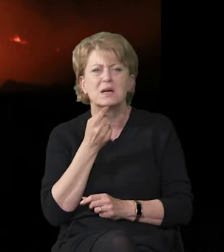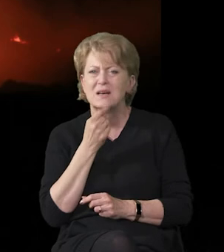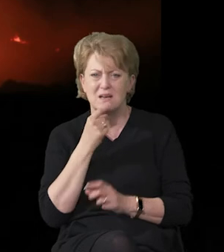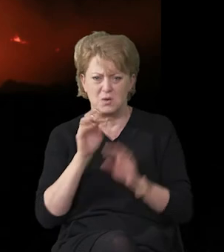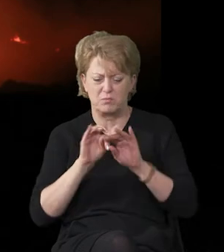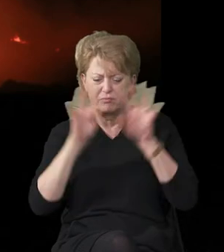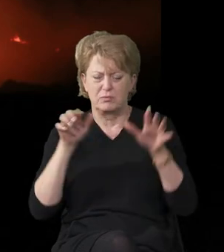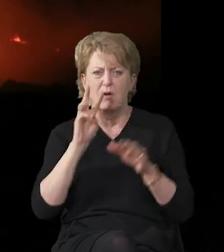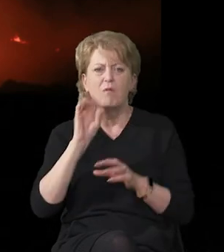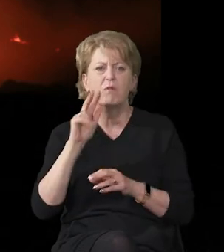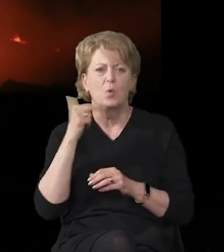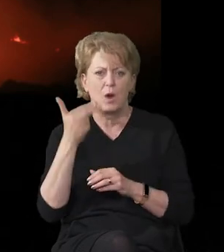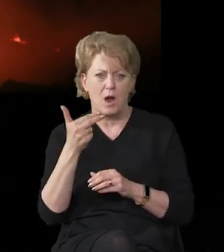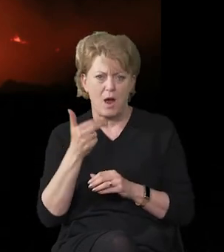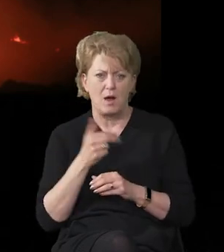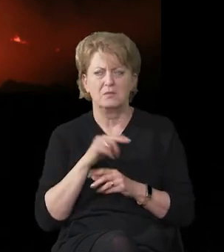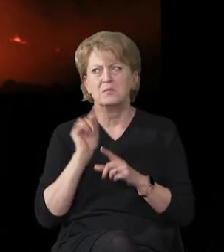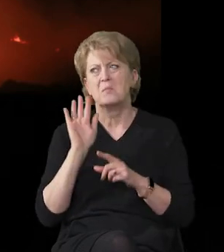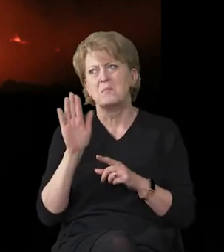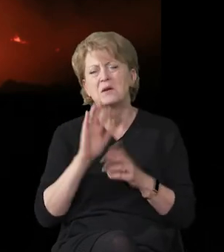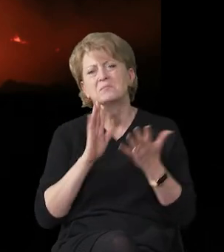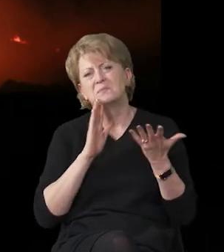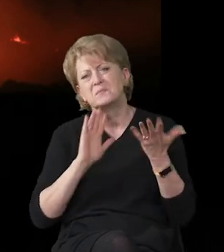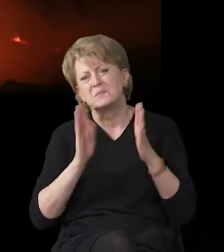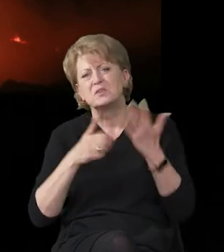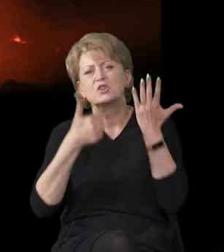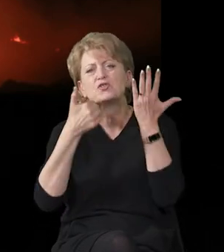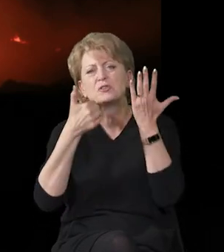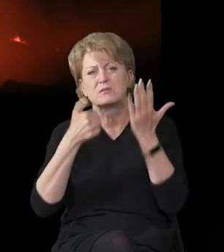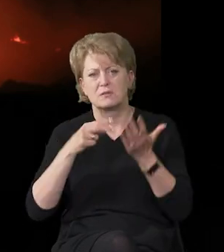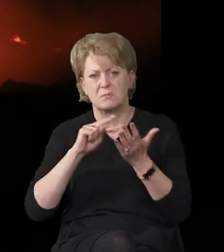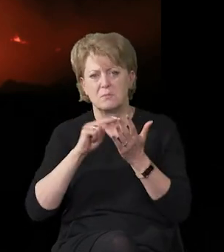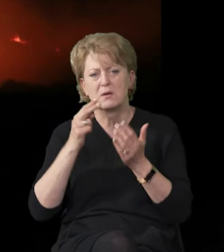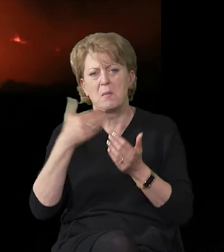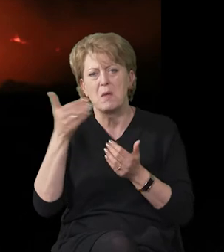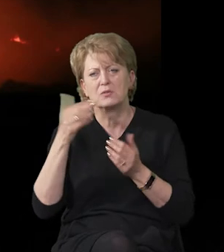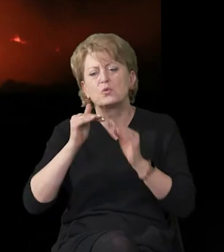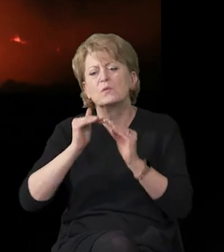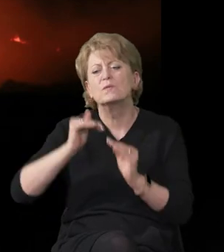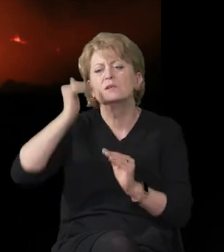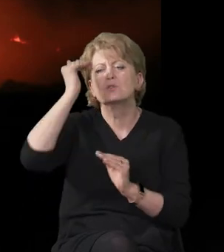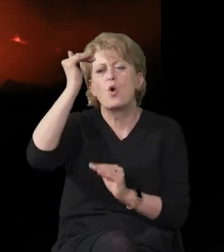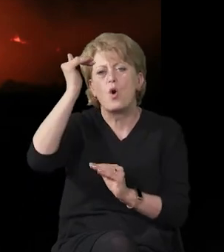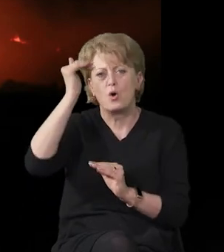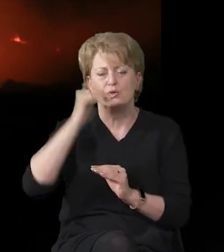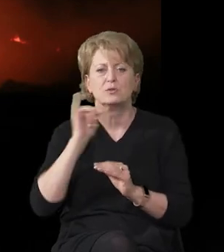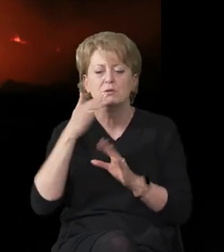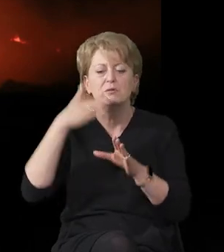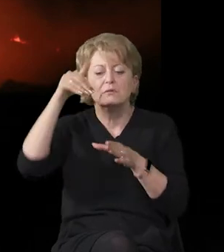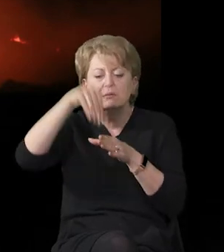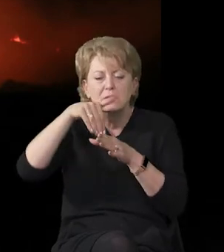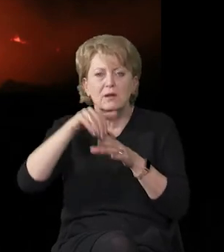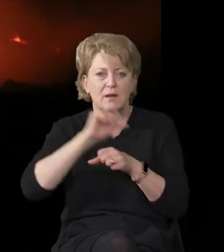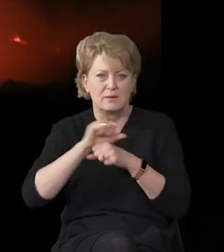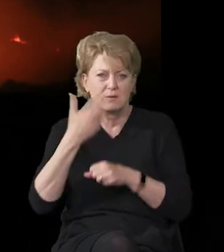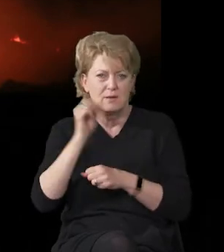tarczowy. Liczy jakieś 600 metrów wysokości i znajduje się w nim najstarsze